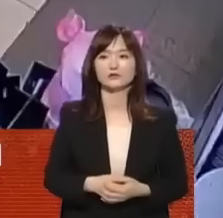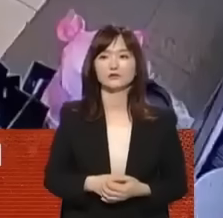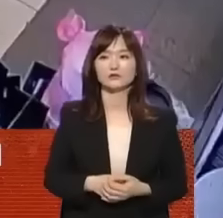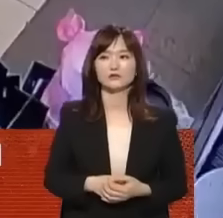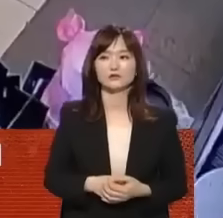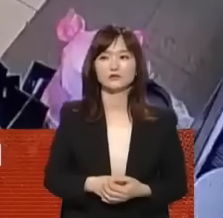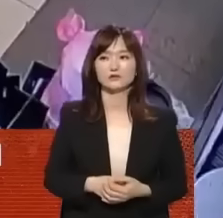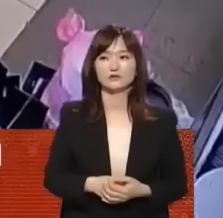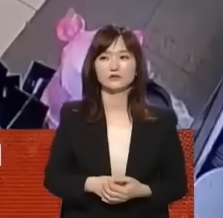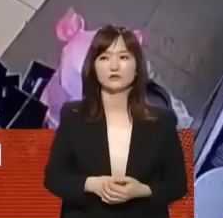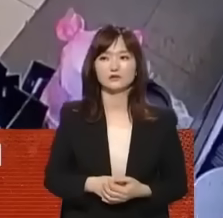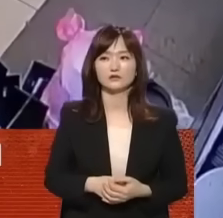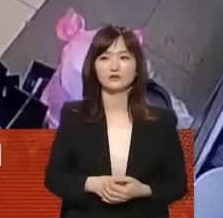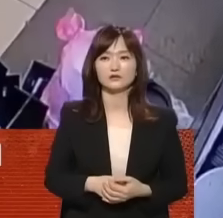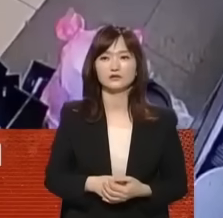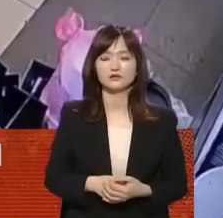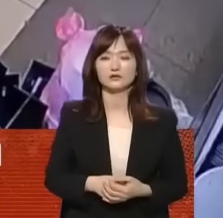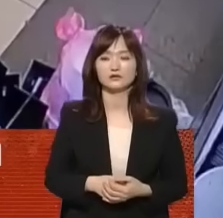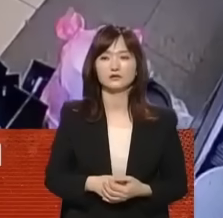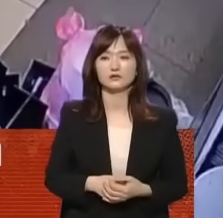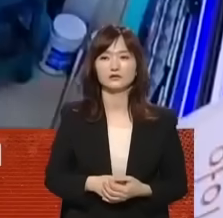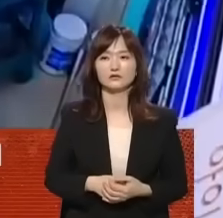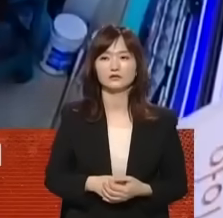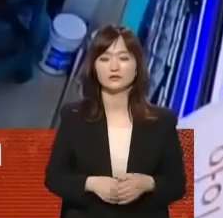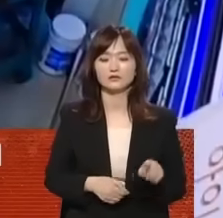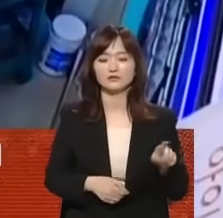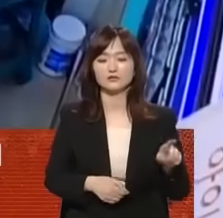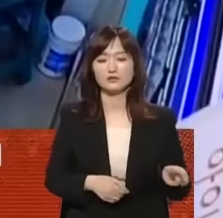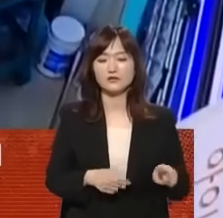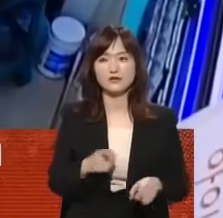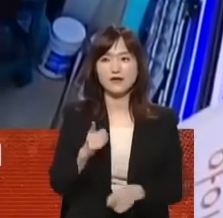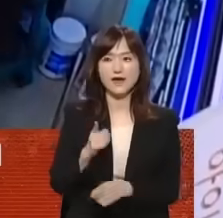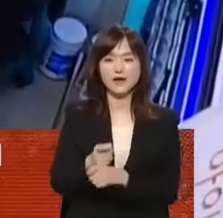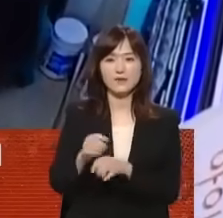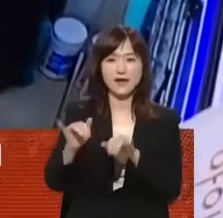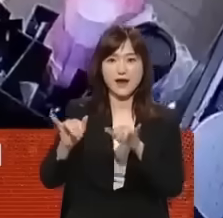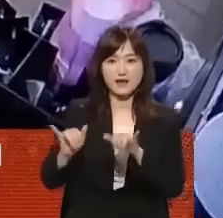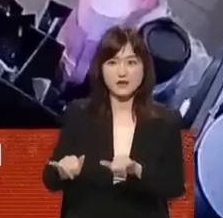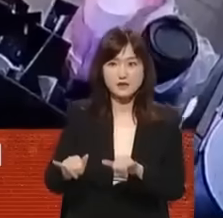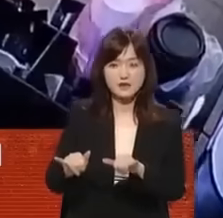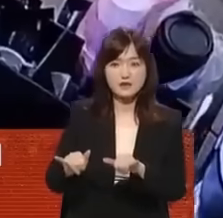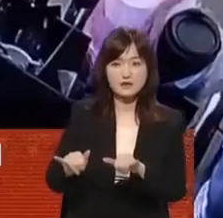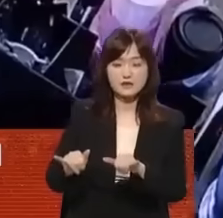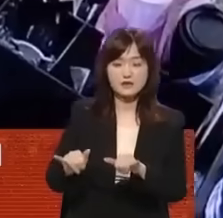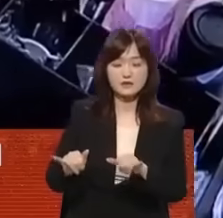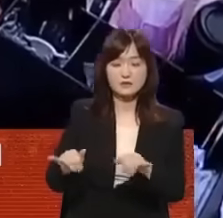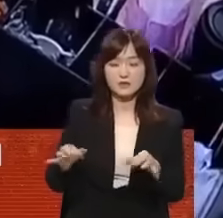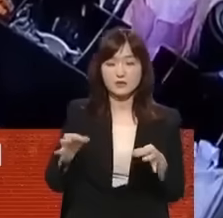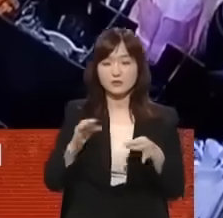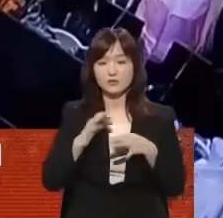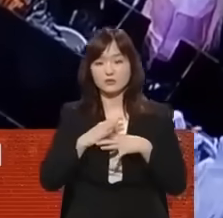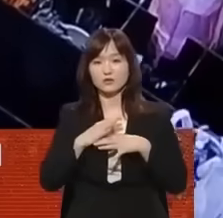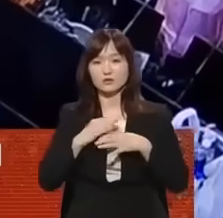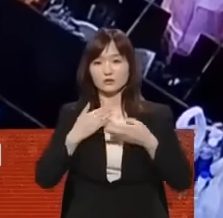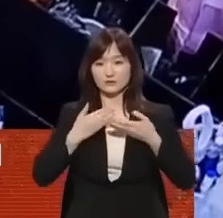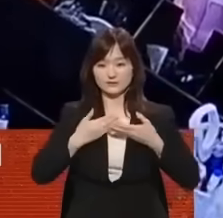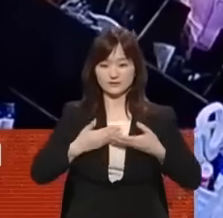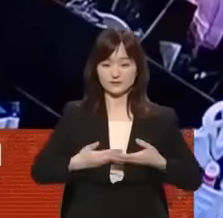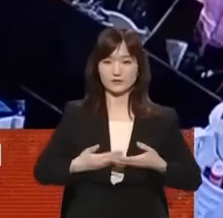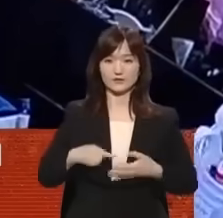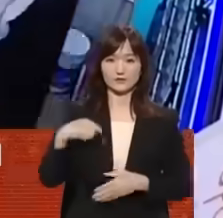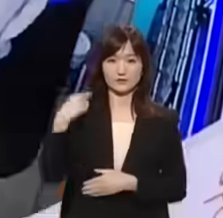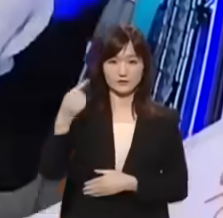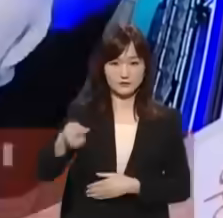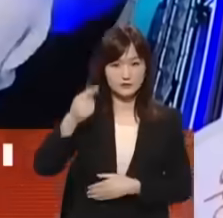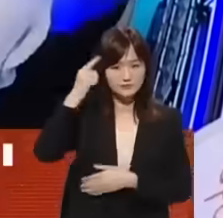당시에 보복할까 봐 무서워서 단추도 못 누르고 침착한 척 했지만 정말 너무 놀랐던 거죠. 그리고 그 이후에 이제